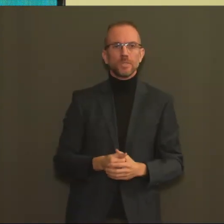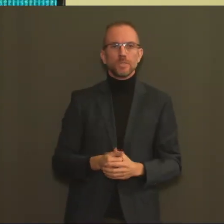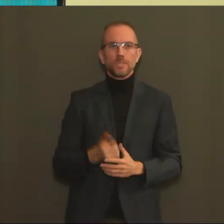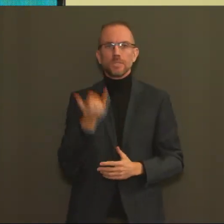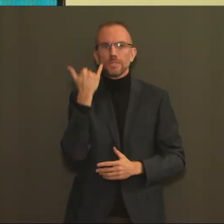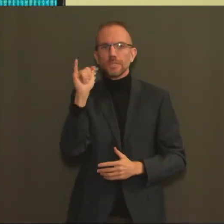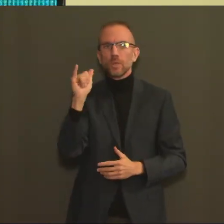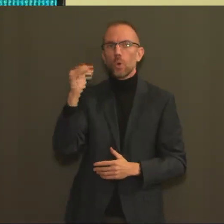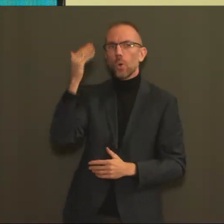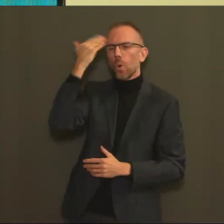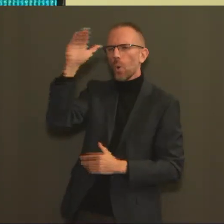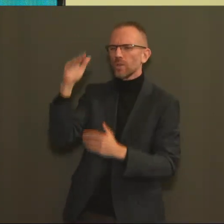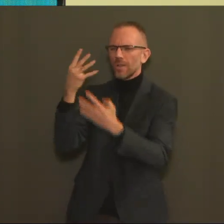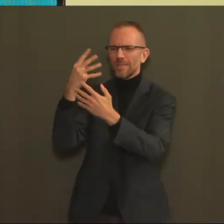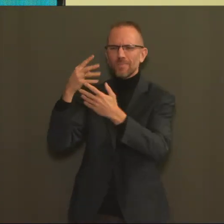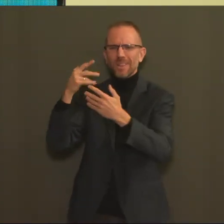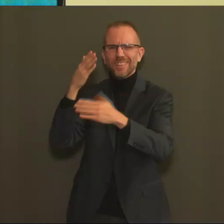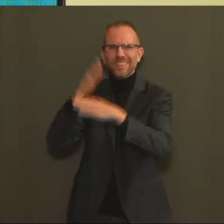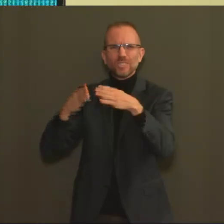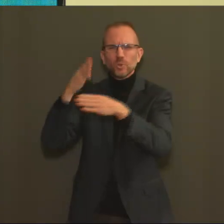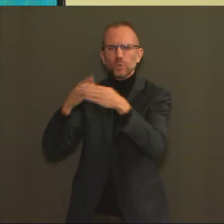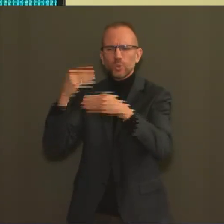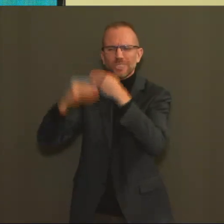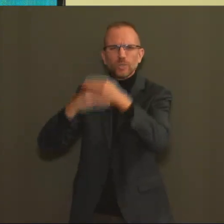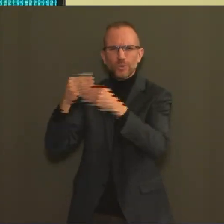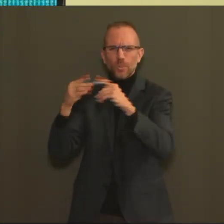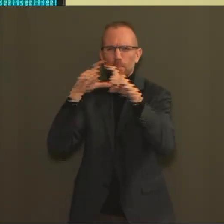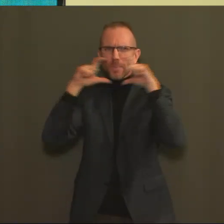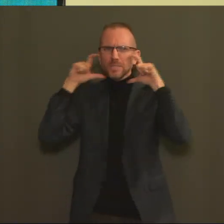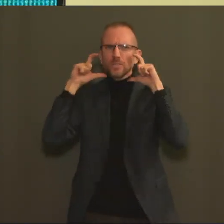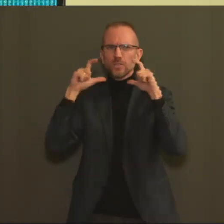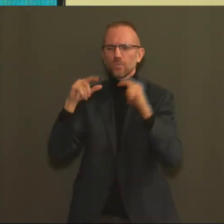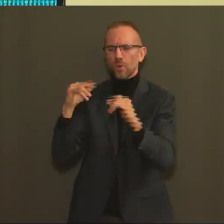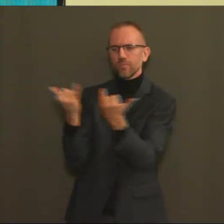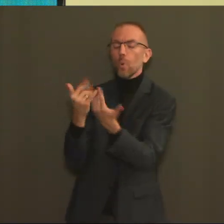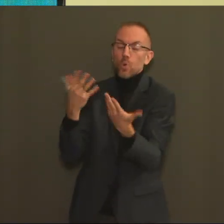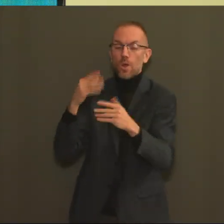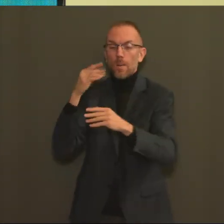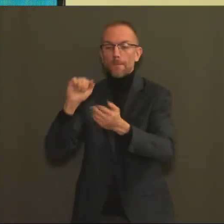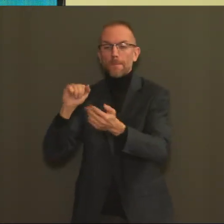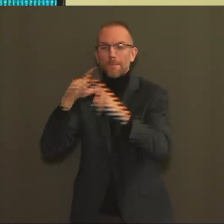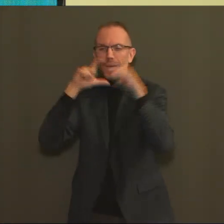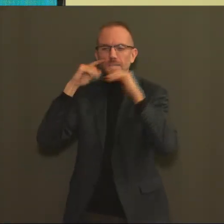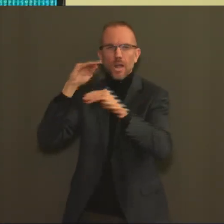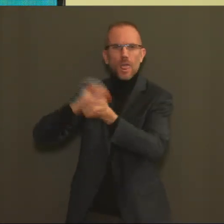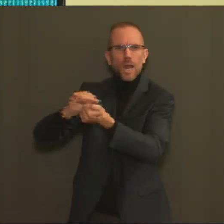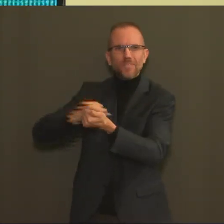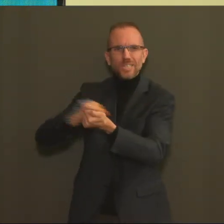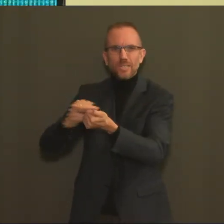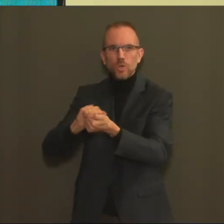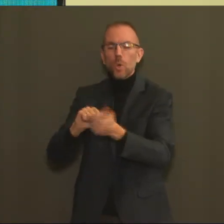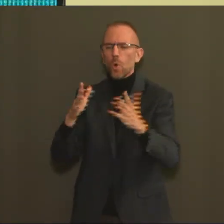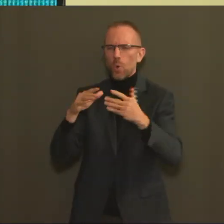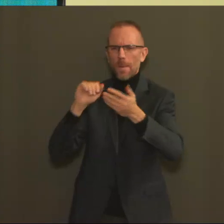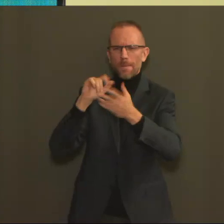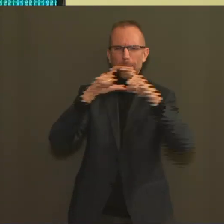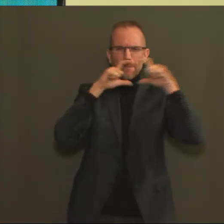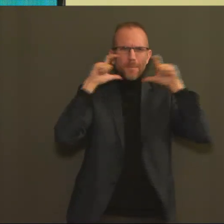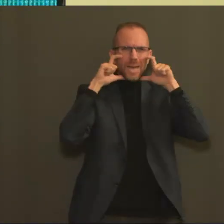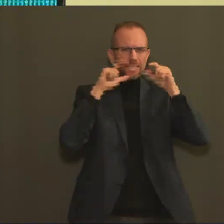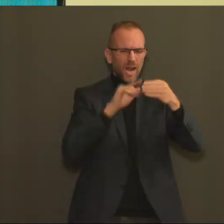dit masker alle keer liep op geef er een muisklik jong bluetooth hij vond je hem als ie principe led possibilité de met antwoordde de koers